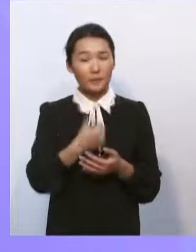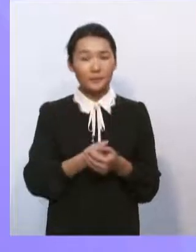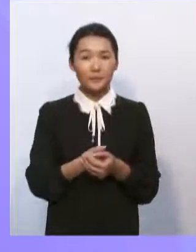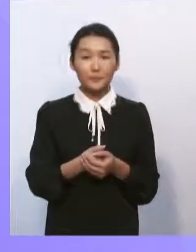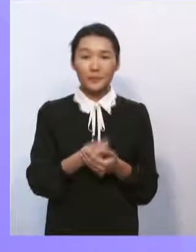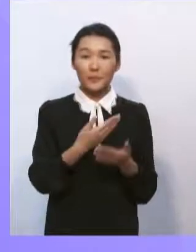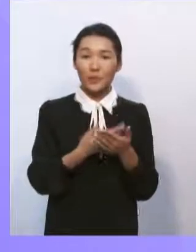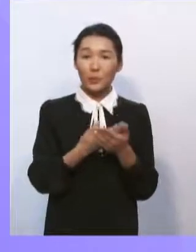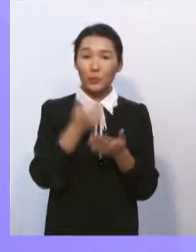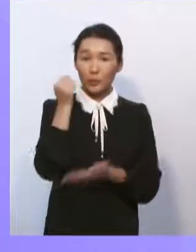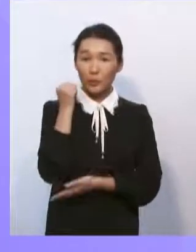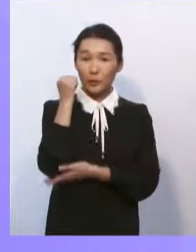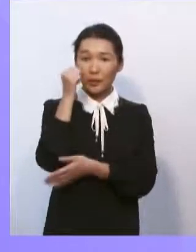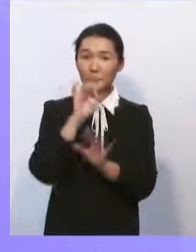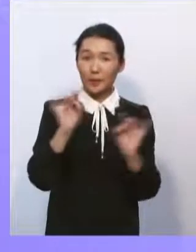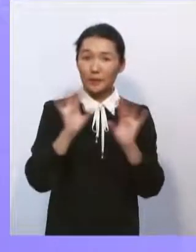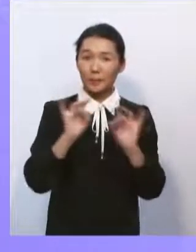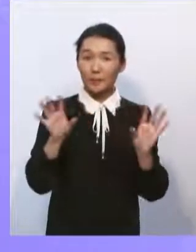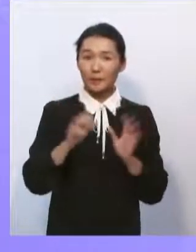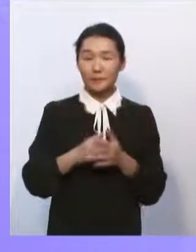Үлгүгө таянып айтып бер.